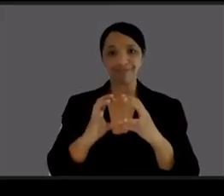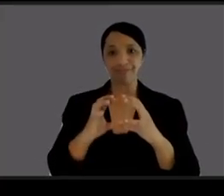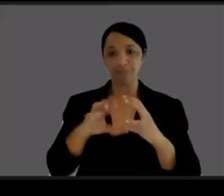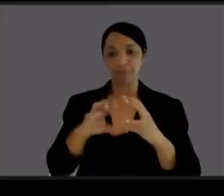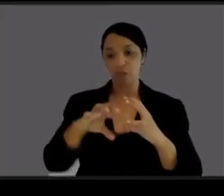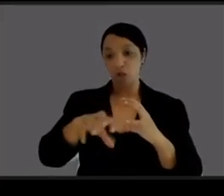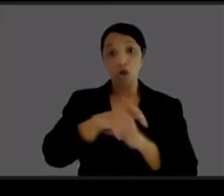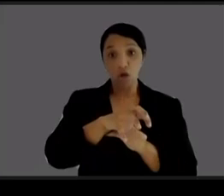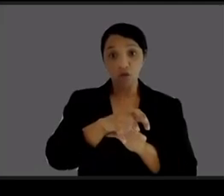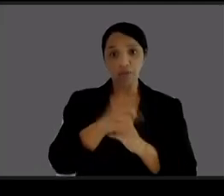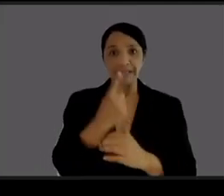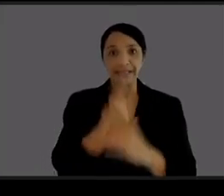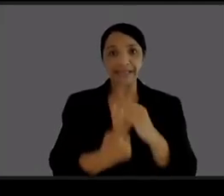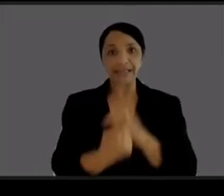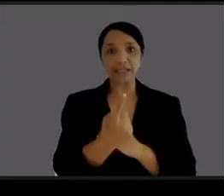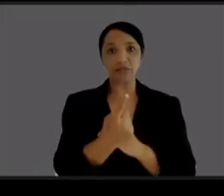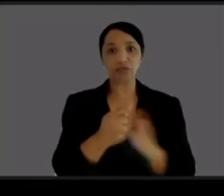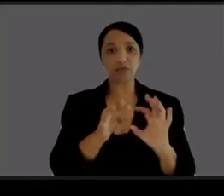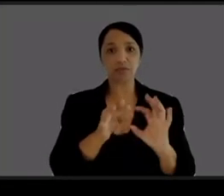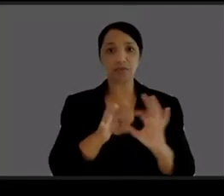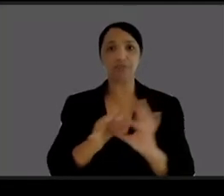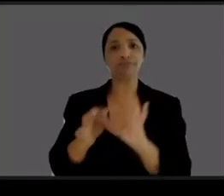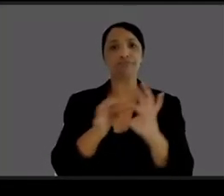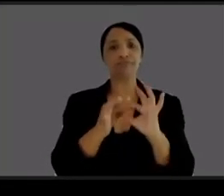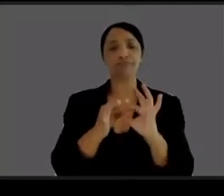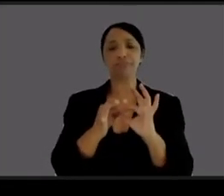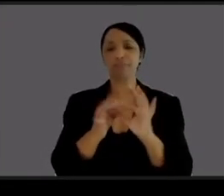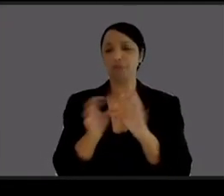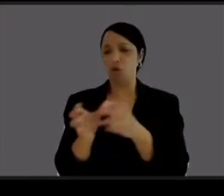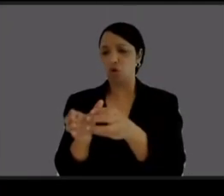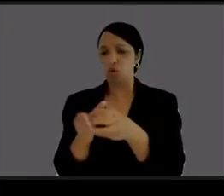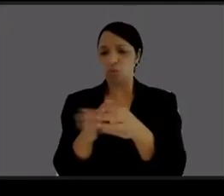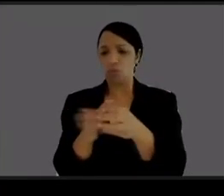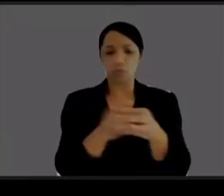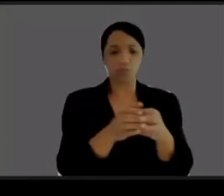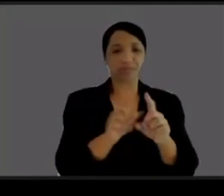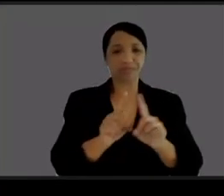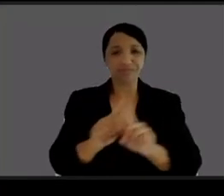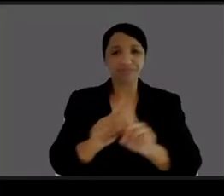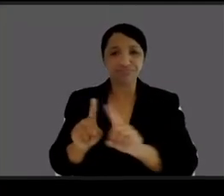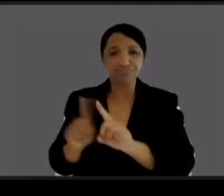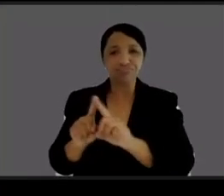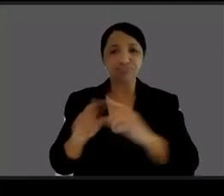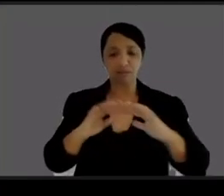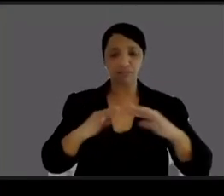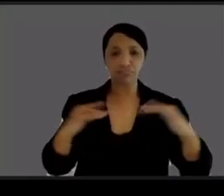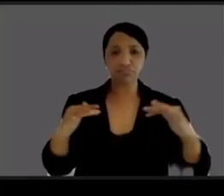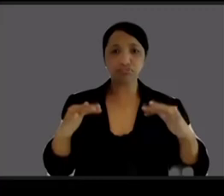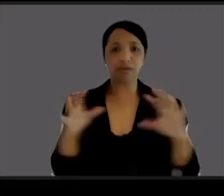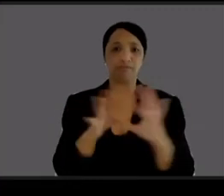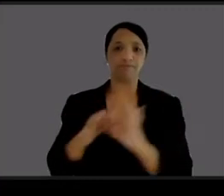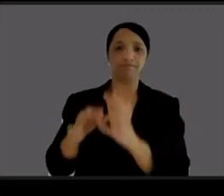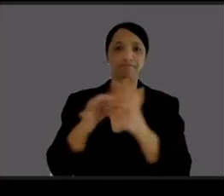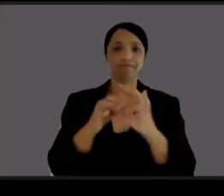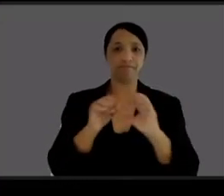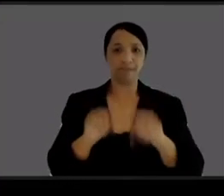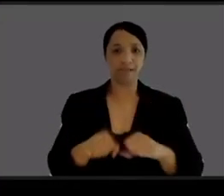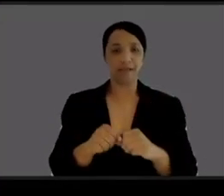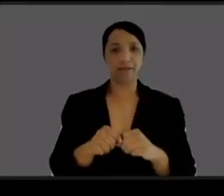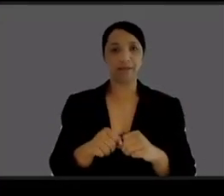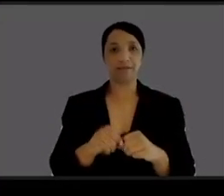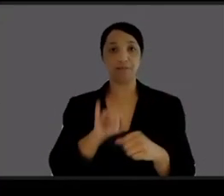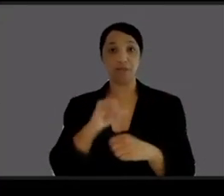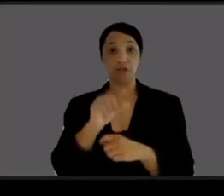الجمعيه الامم المتحده من اجل تيسير عمل جميع مجموعه اصحاب المصلحه وعلى